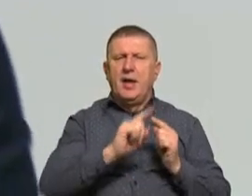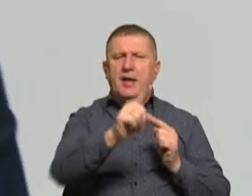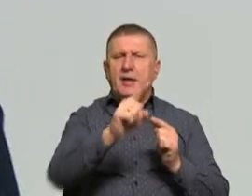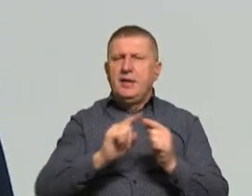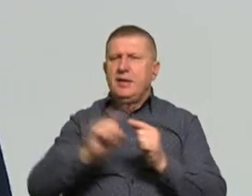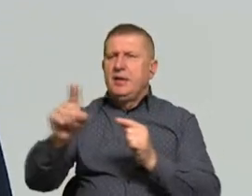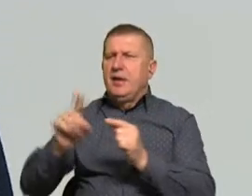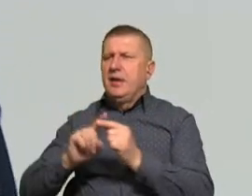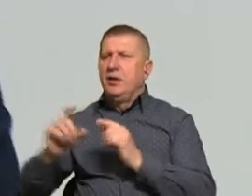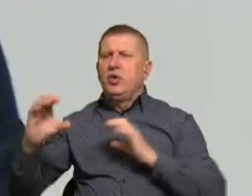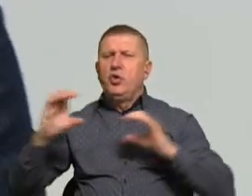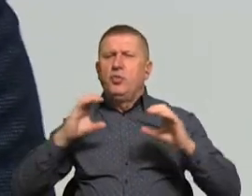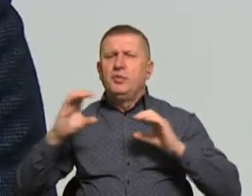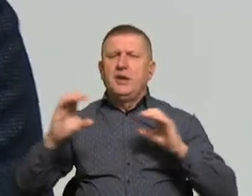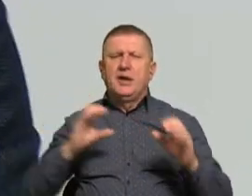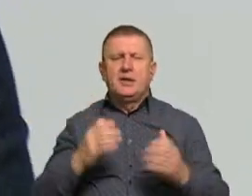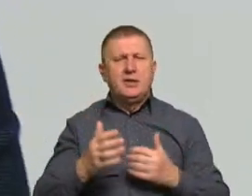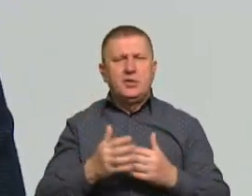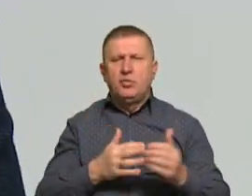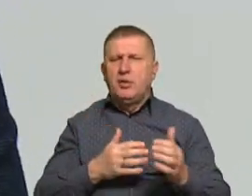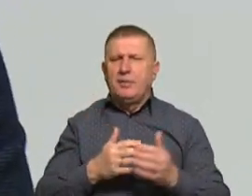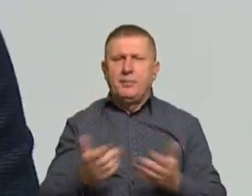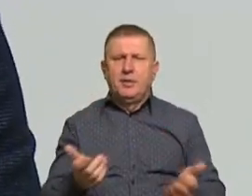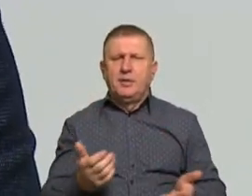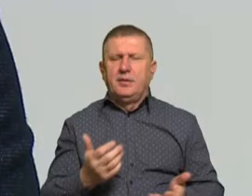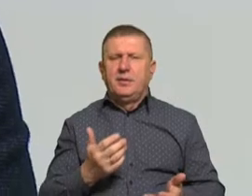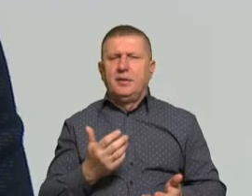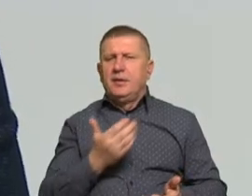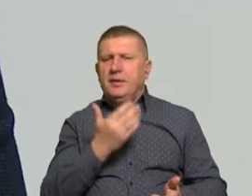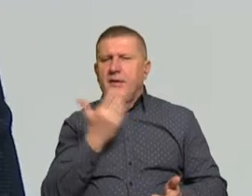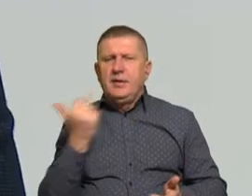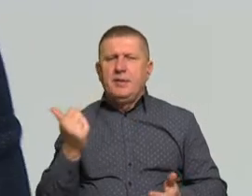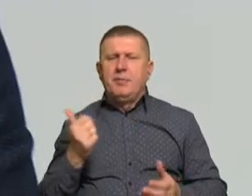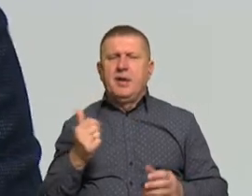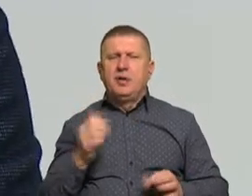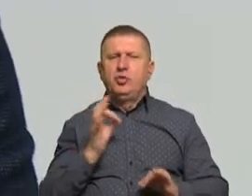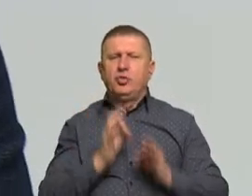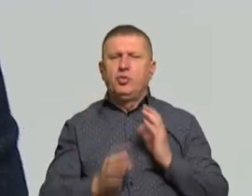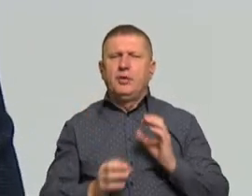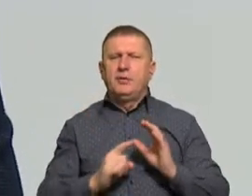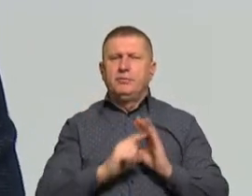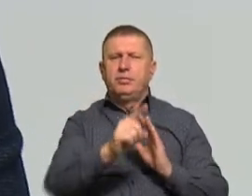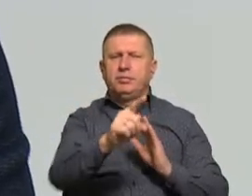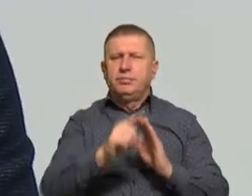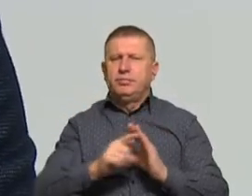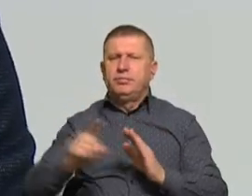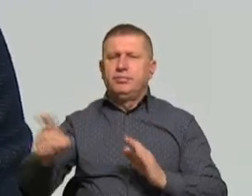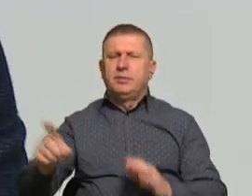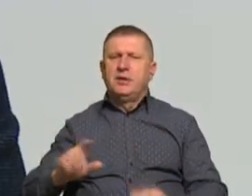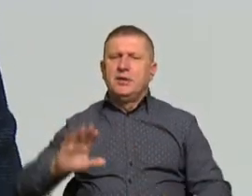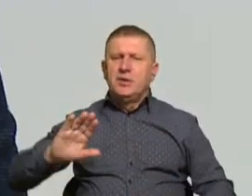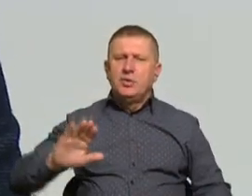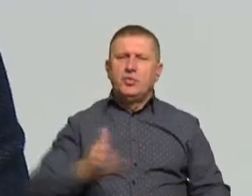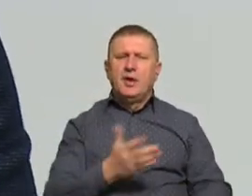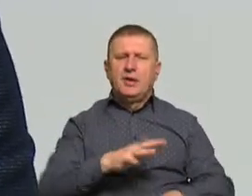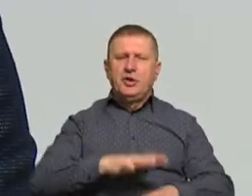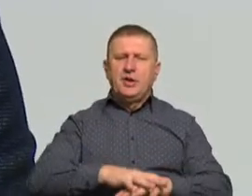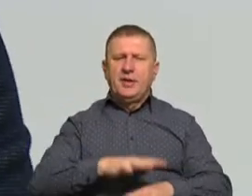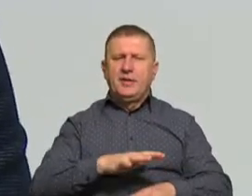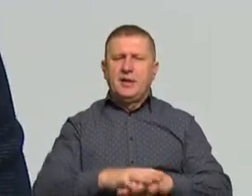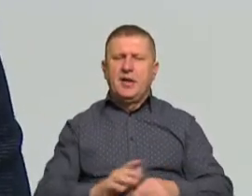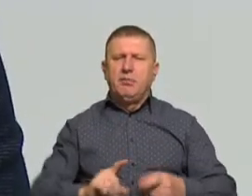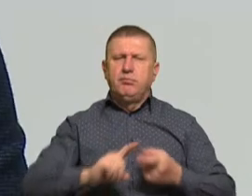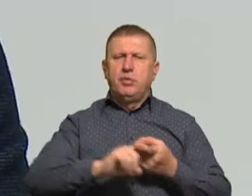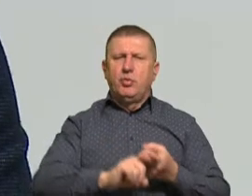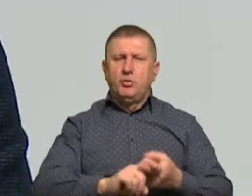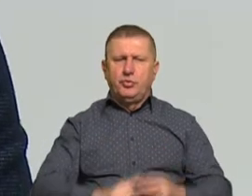komunikacyjne są niewydolne, że są słabe połączenia, że jest źle ułożona siatka połączeń. Są postulaty, które